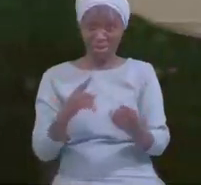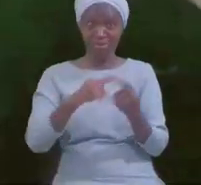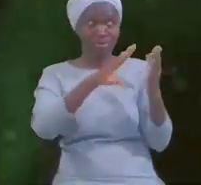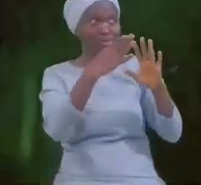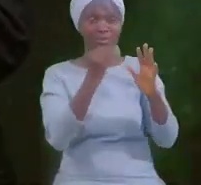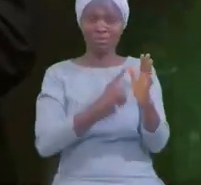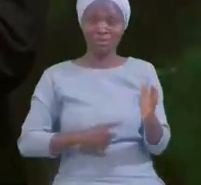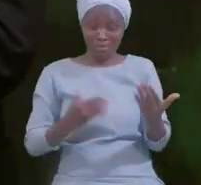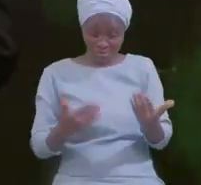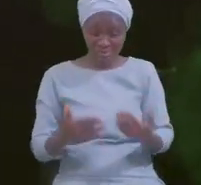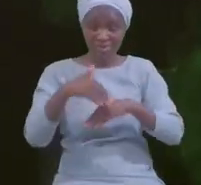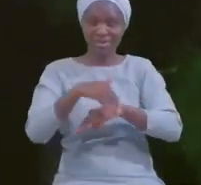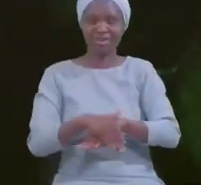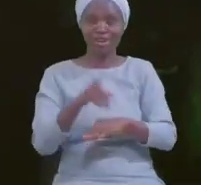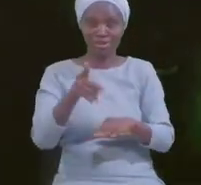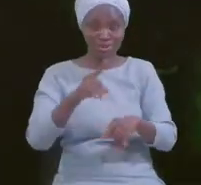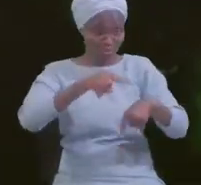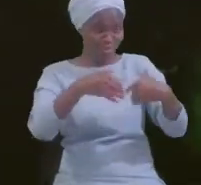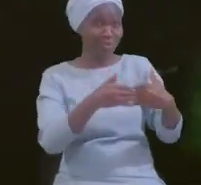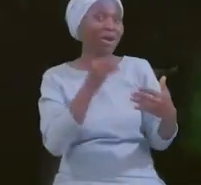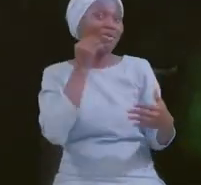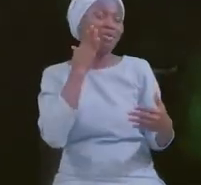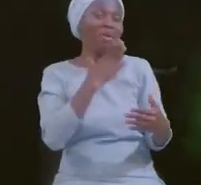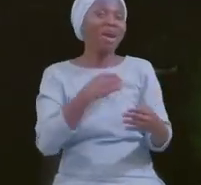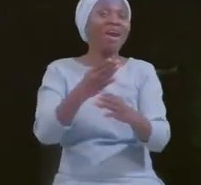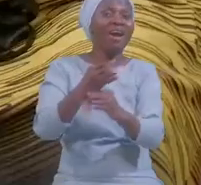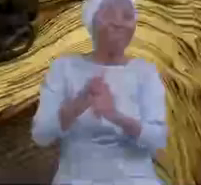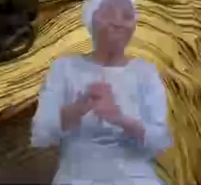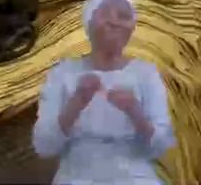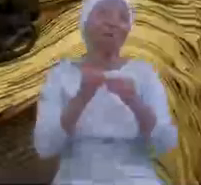soir. Rentrez chez vous, recevez l'abondance.